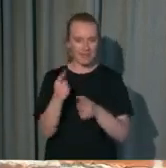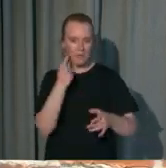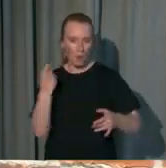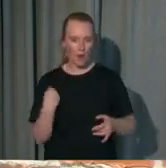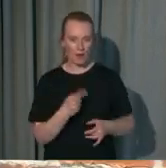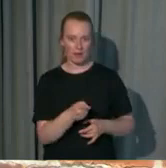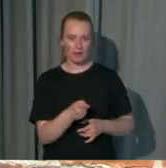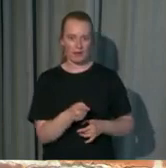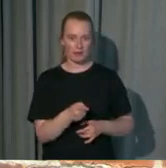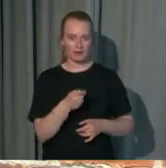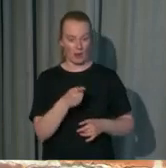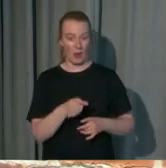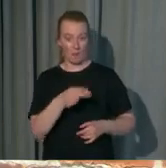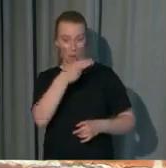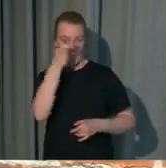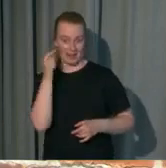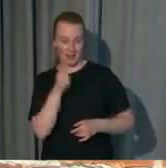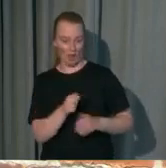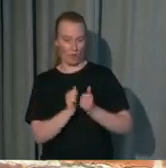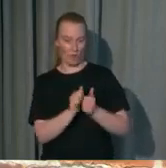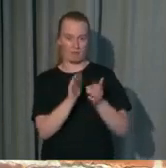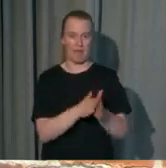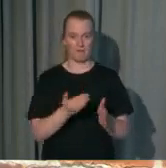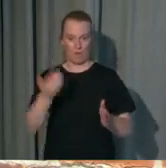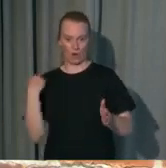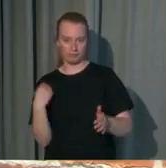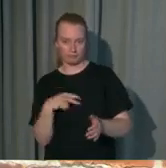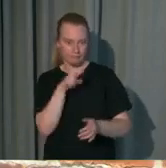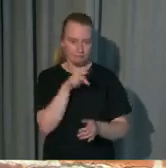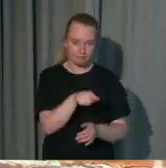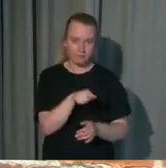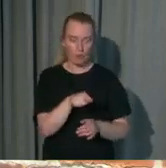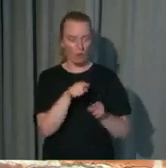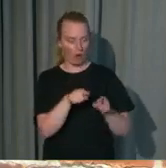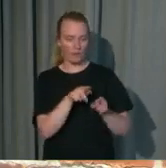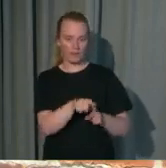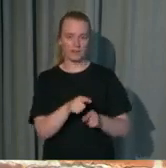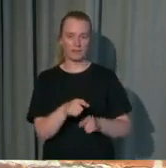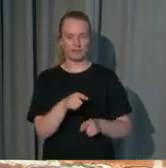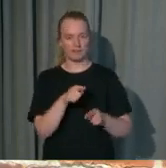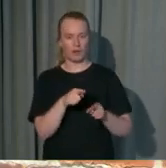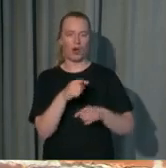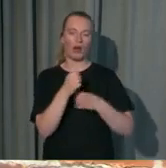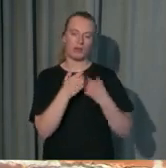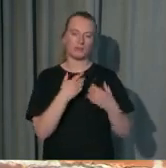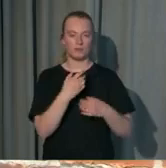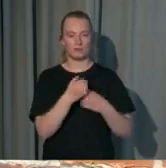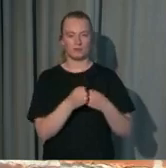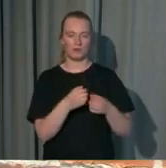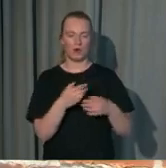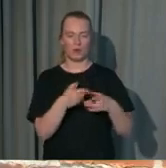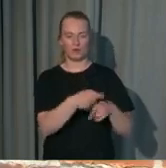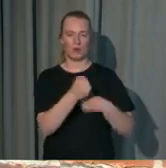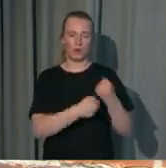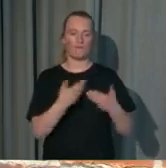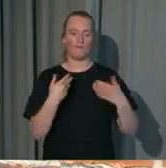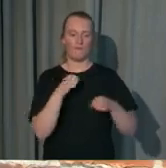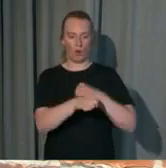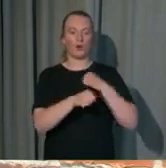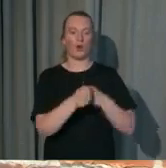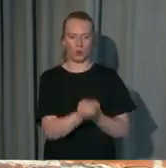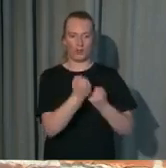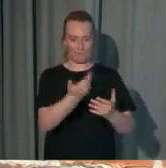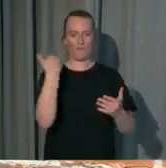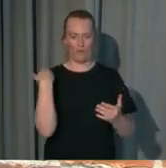altså i politiets søkelys og har en lang historie når det gjelder vold og trusler. Det en riktig vurdering av PST å ikke